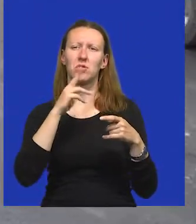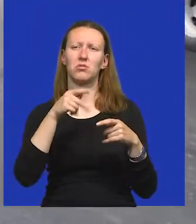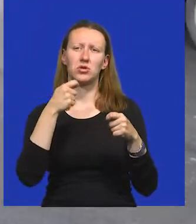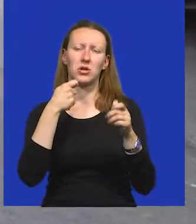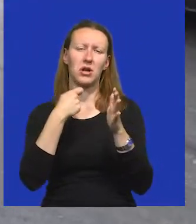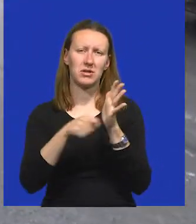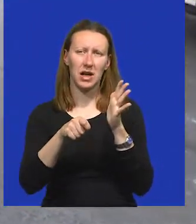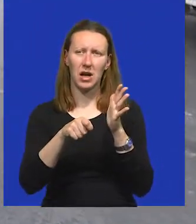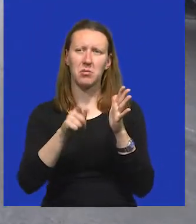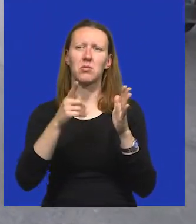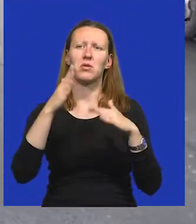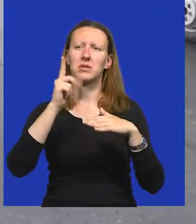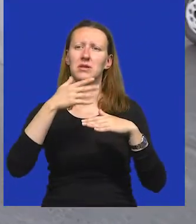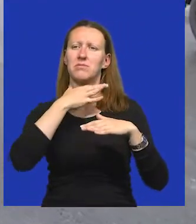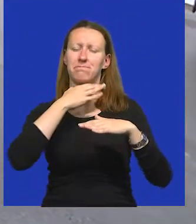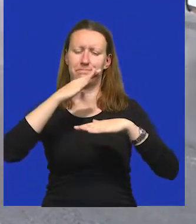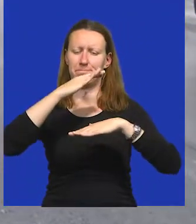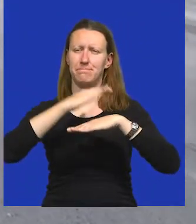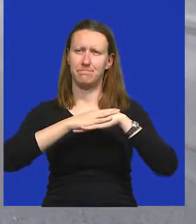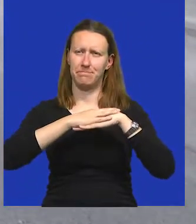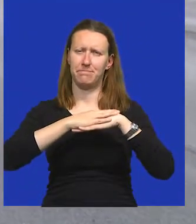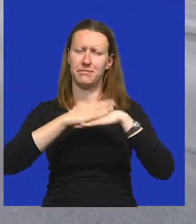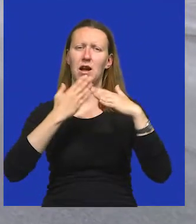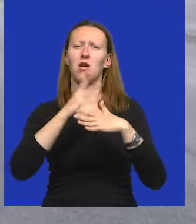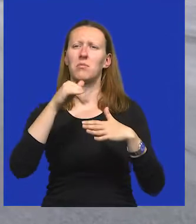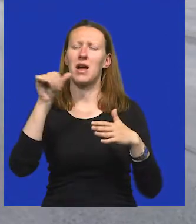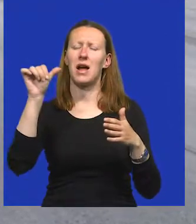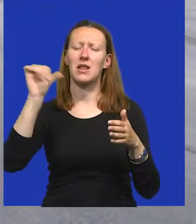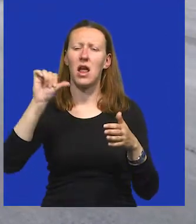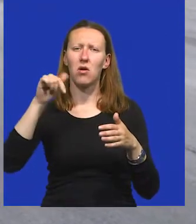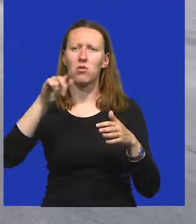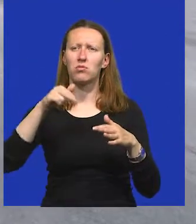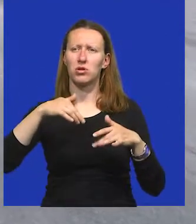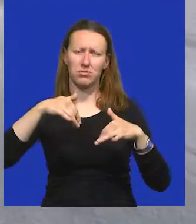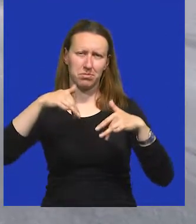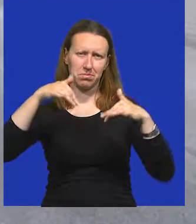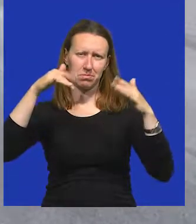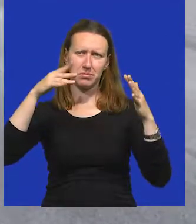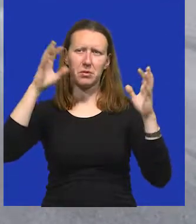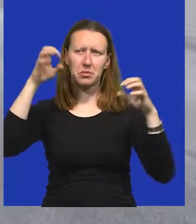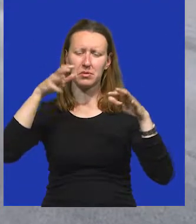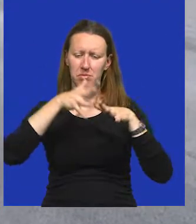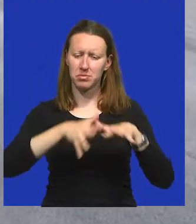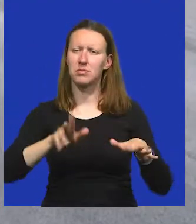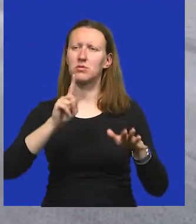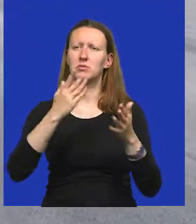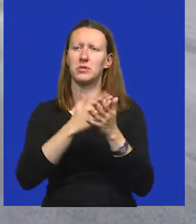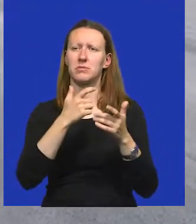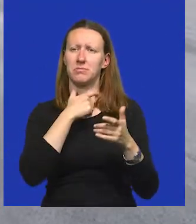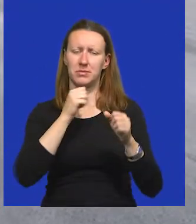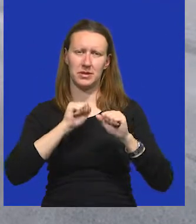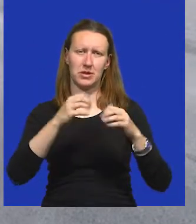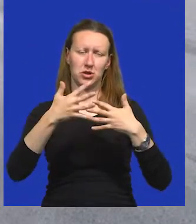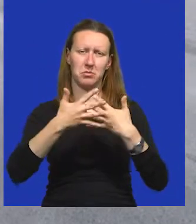materiali volatili per cui vengono chiusi ermeticamente, o se ci sono dei liquidi che possono fuoriuscire con la pioggia, allora è meglio che